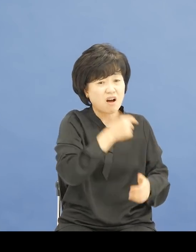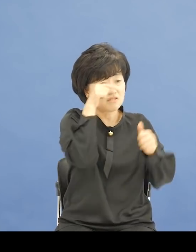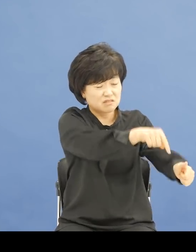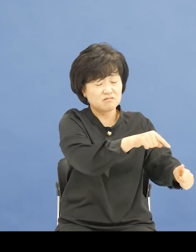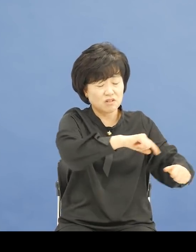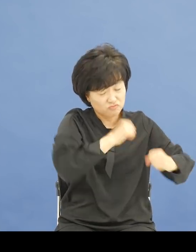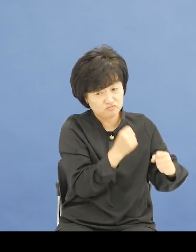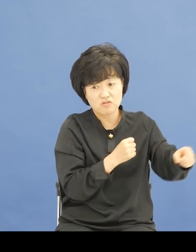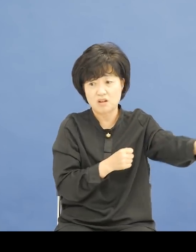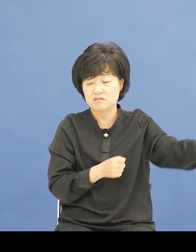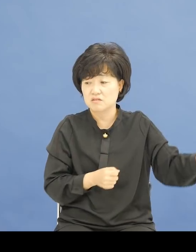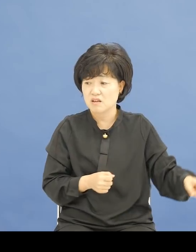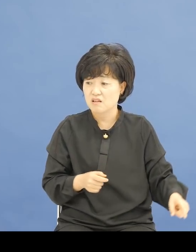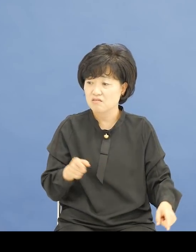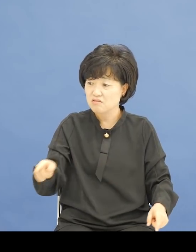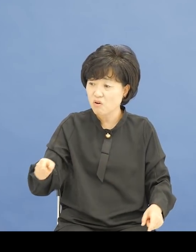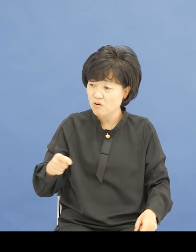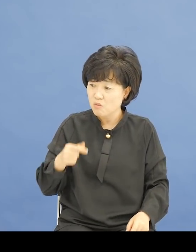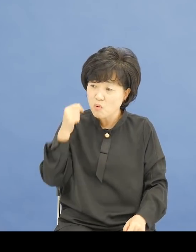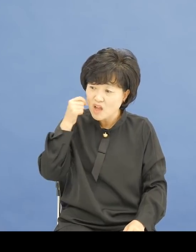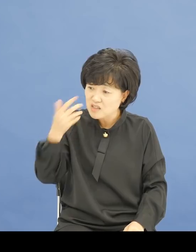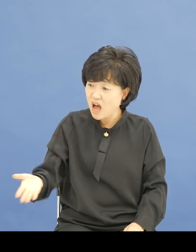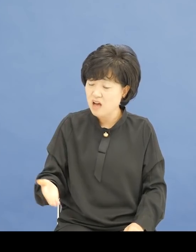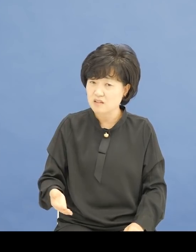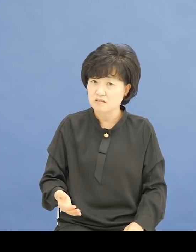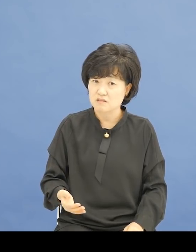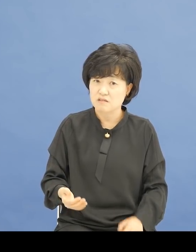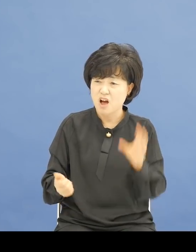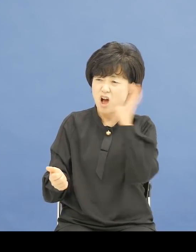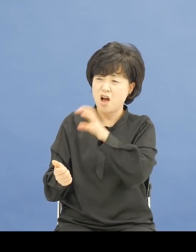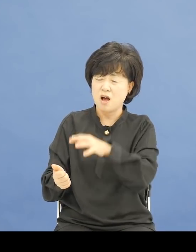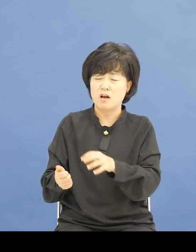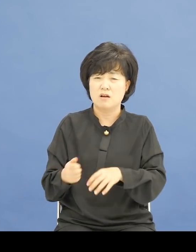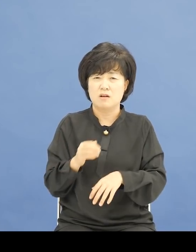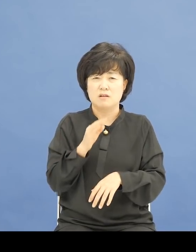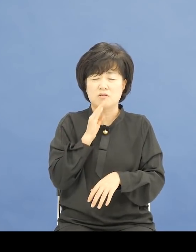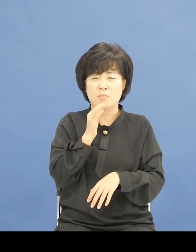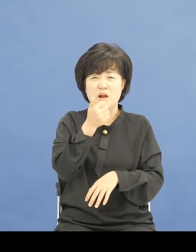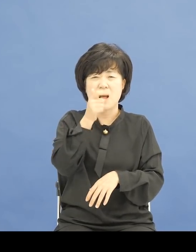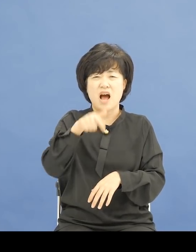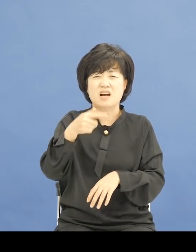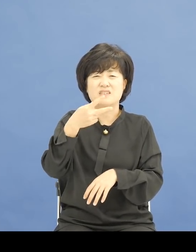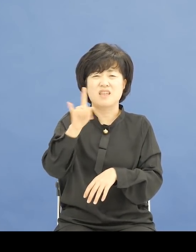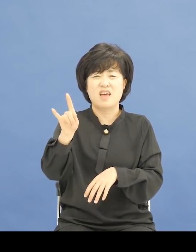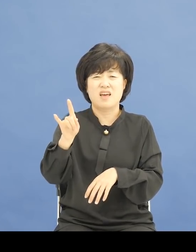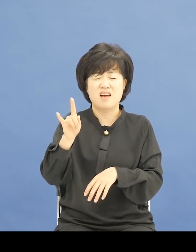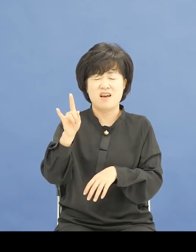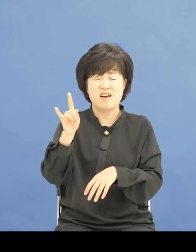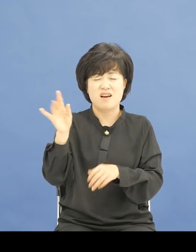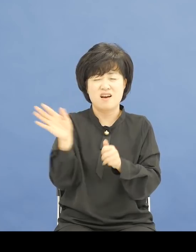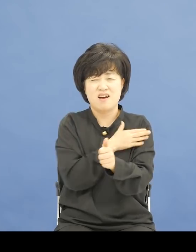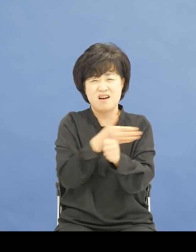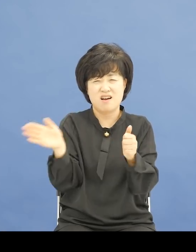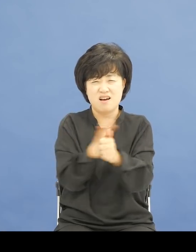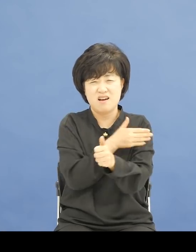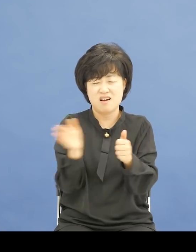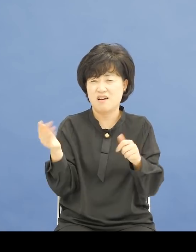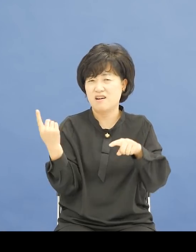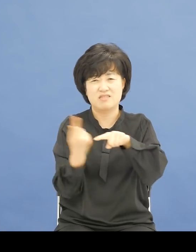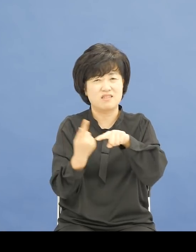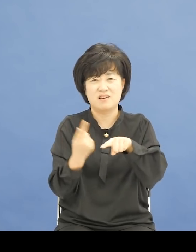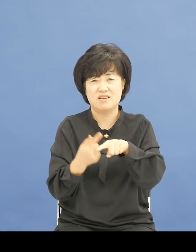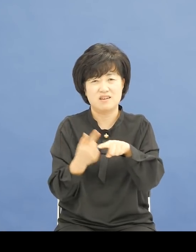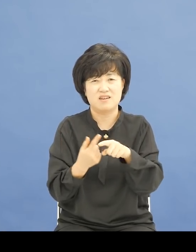다 한다고 하는데 넌 이런 것도 하나 똑바로 못해? 라고 말씀하시죠. 야, 이건 거의 사실 학대에 가까운 거죠. 학대 아니 학대죠. 학대죠. 학대 가까운 것이